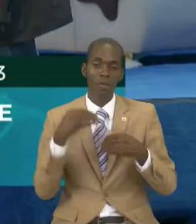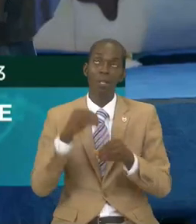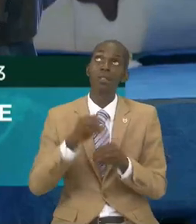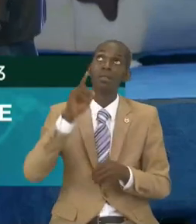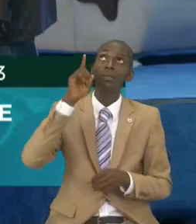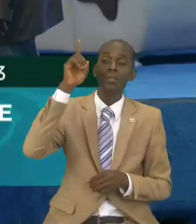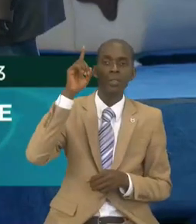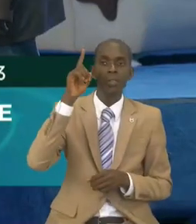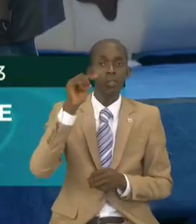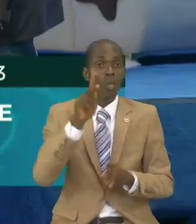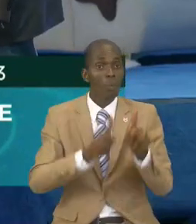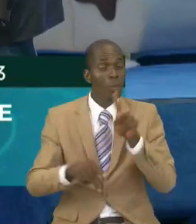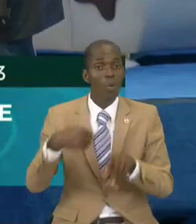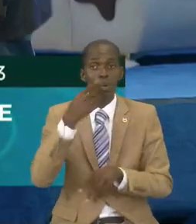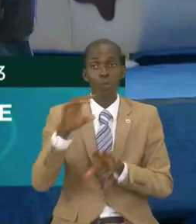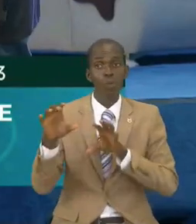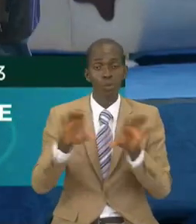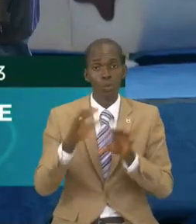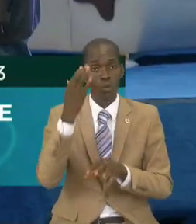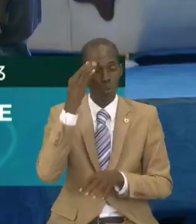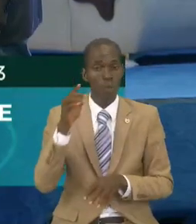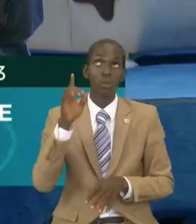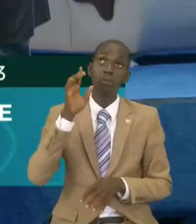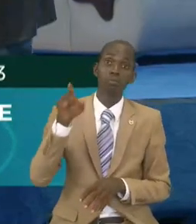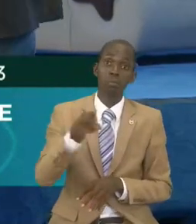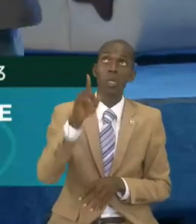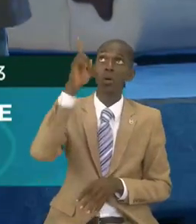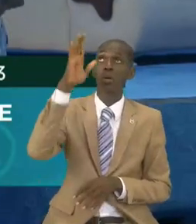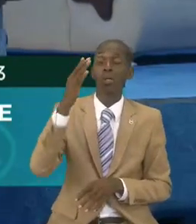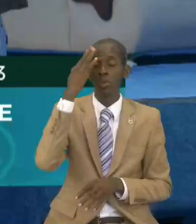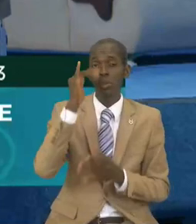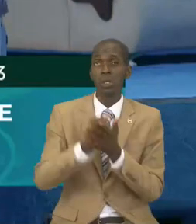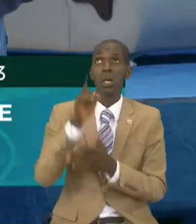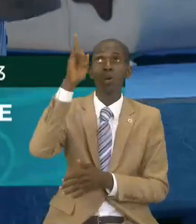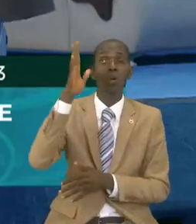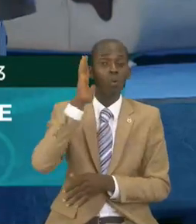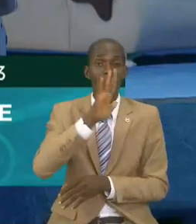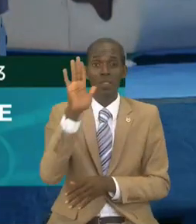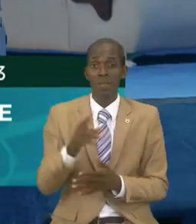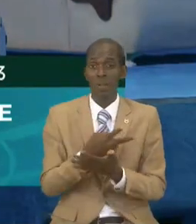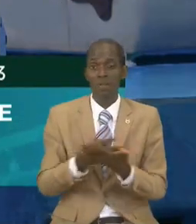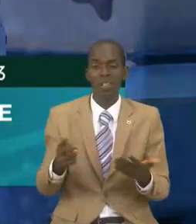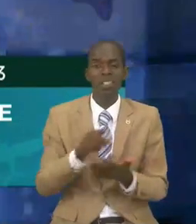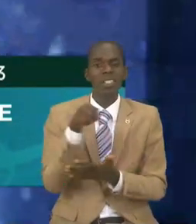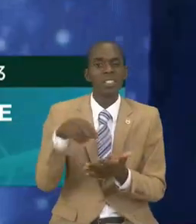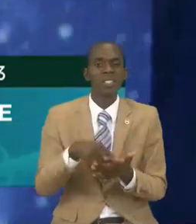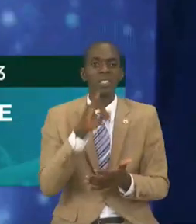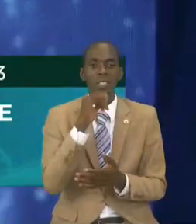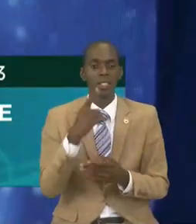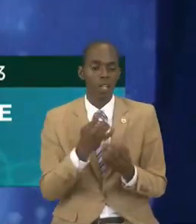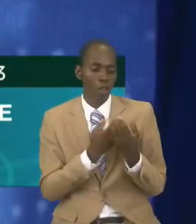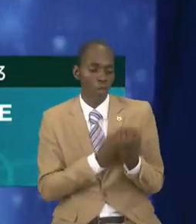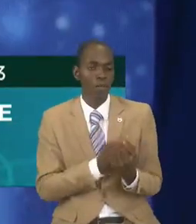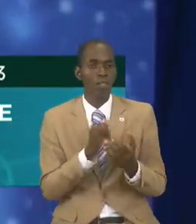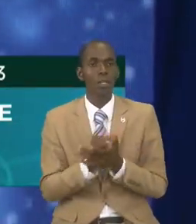nous demandons ceux-là qui connaissent leur Dieu et ils savent que Dieu ne va jamais échouer, nous avons auprès de lui